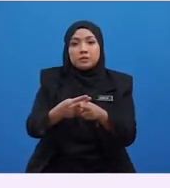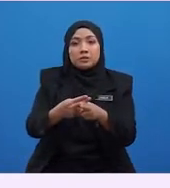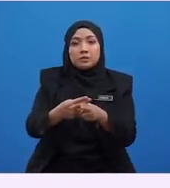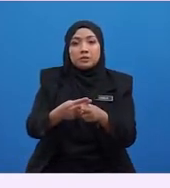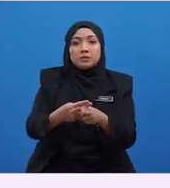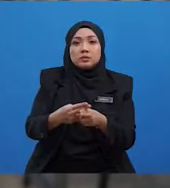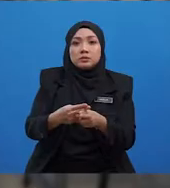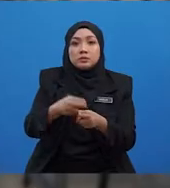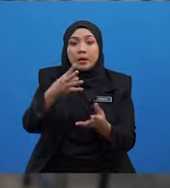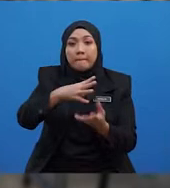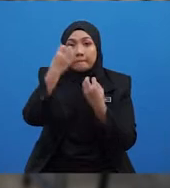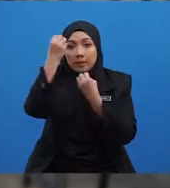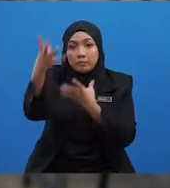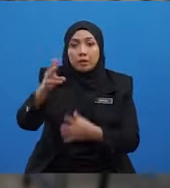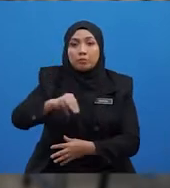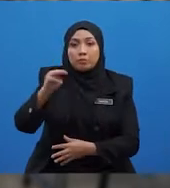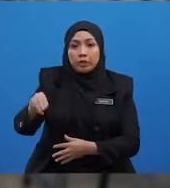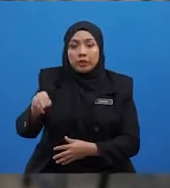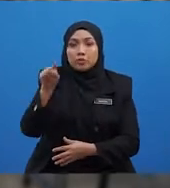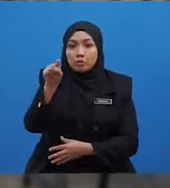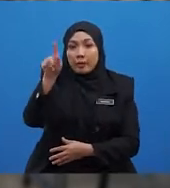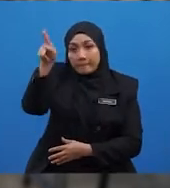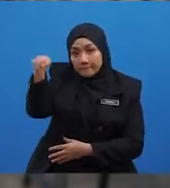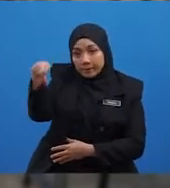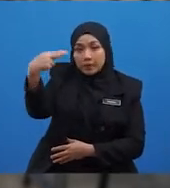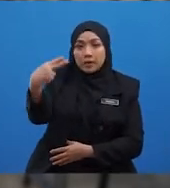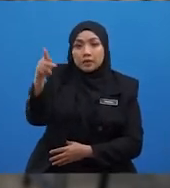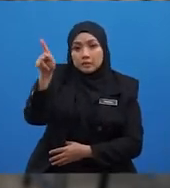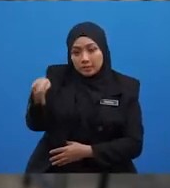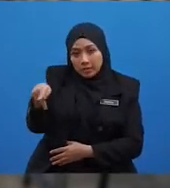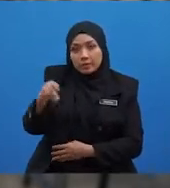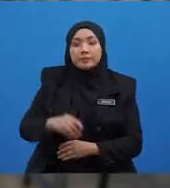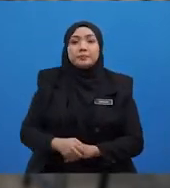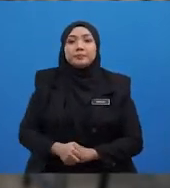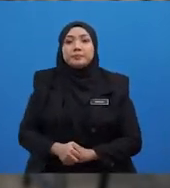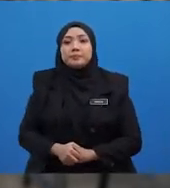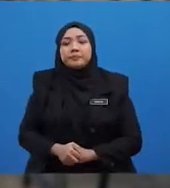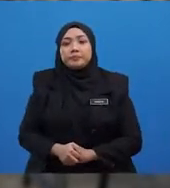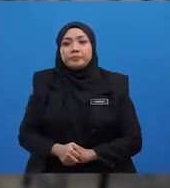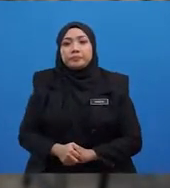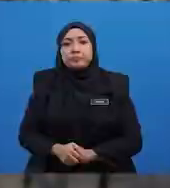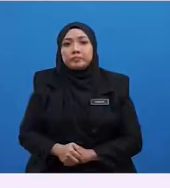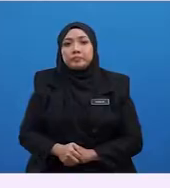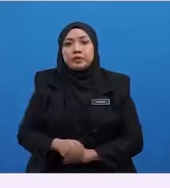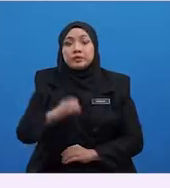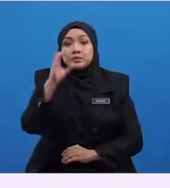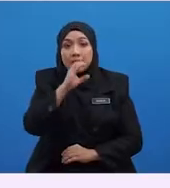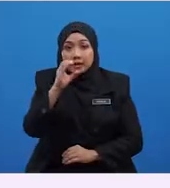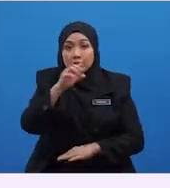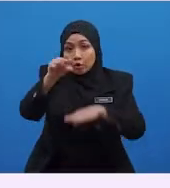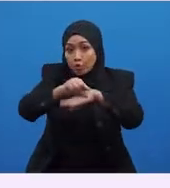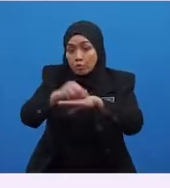profilmurid.php. Untuk memaparkan halaman profil.php, tuliskan URL berikut di pelayar web